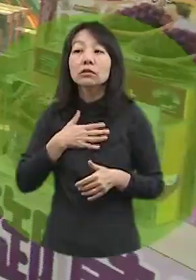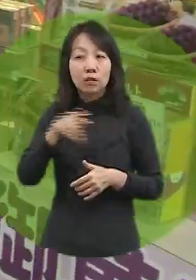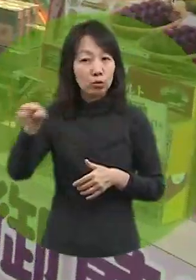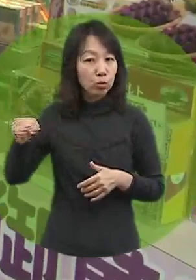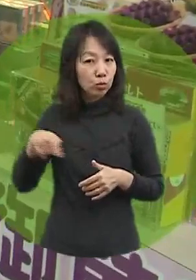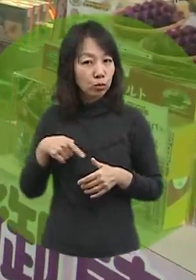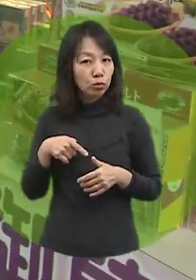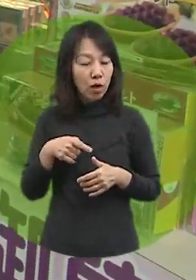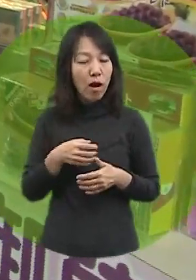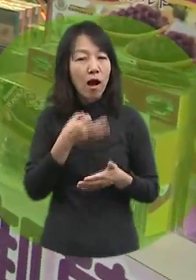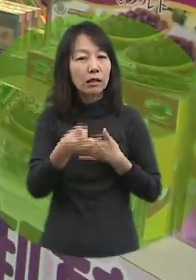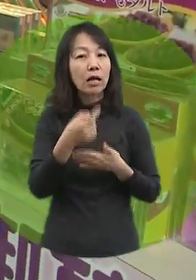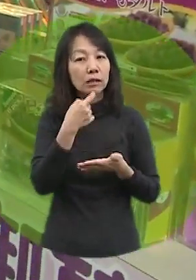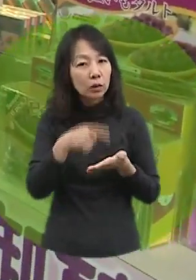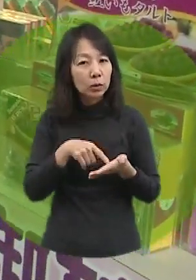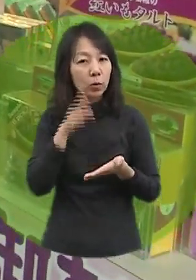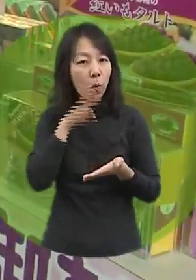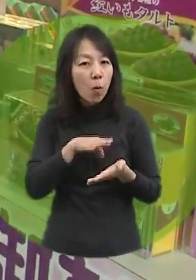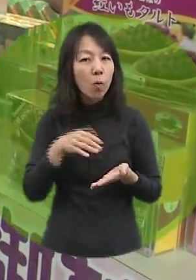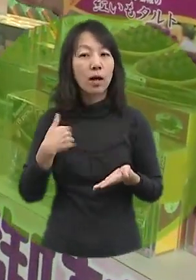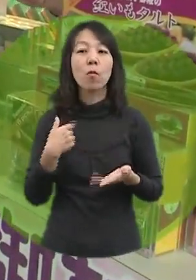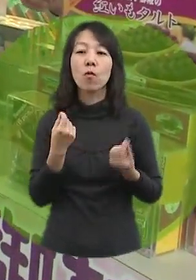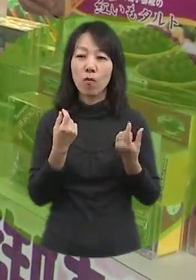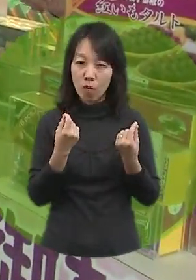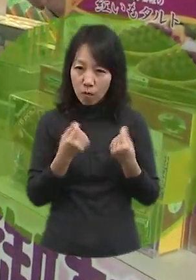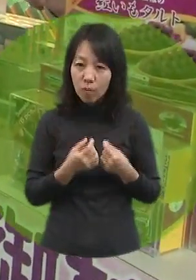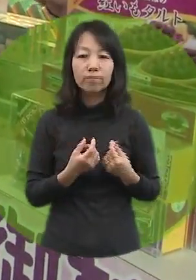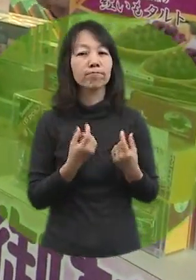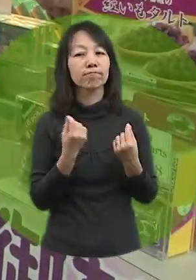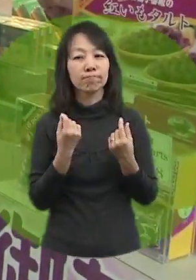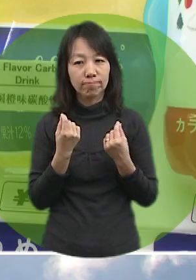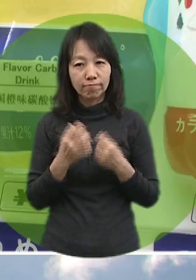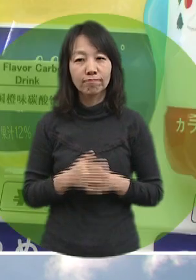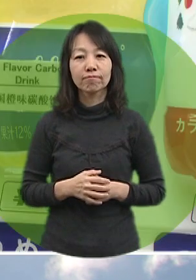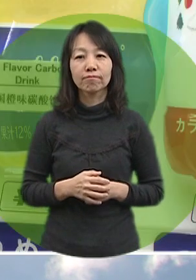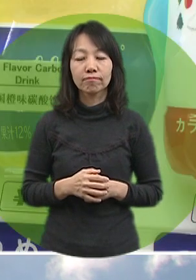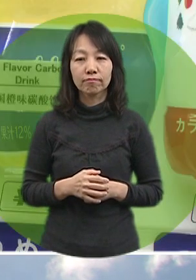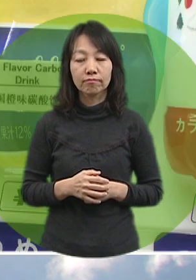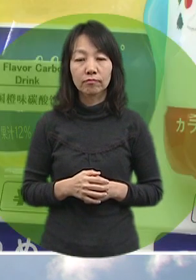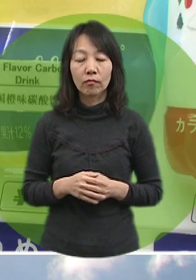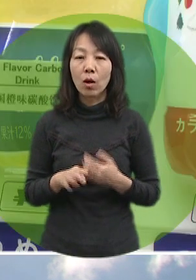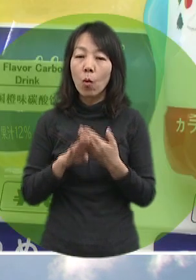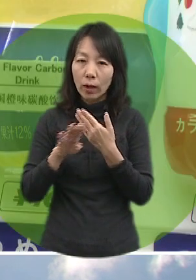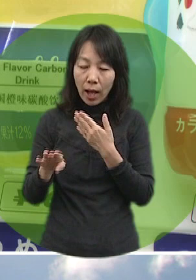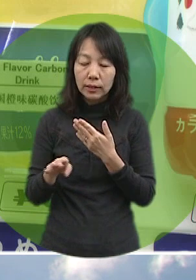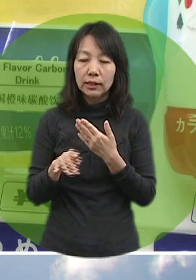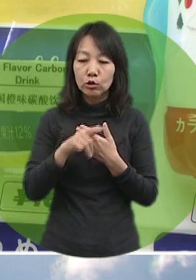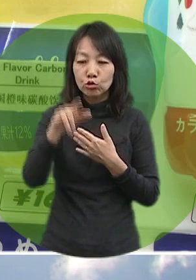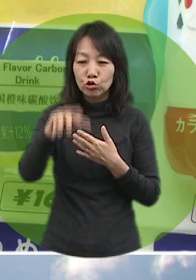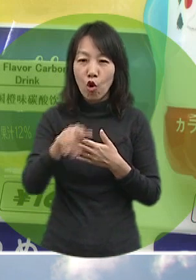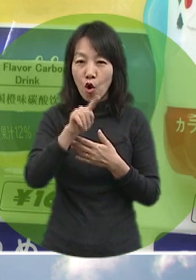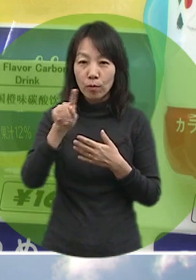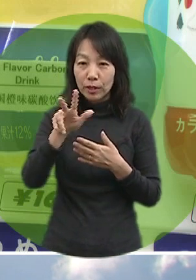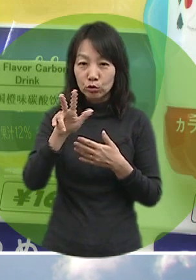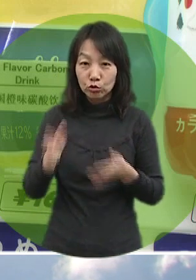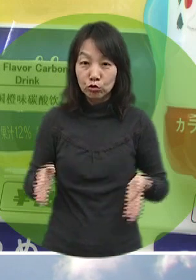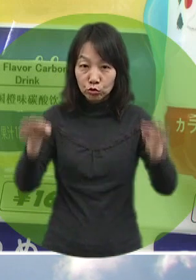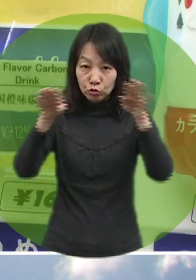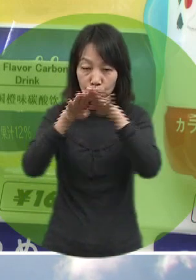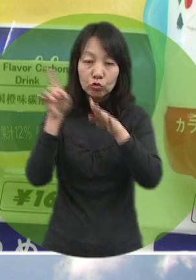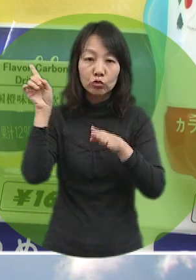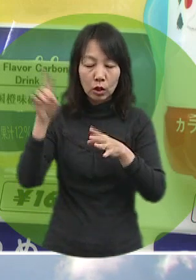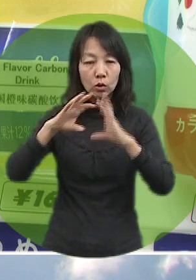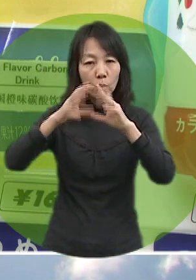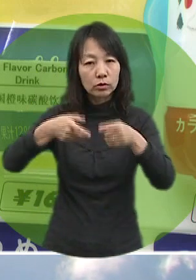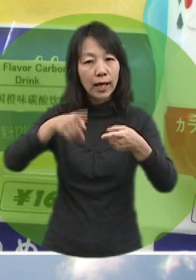ね、求めやすいのかもしれないですね。なるほど。 その他にも、ご覧のような国際線